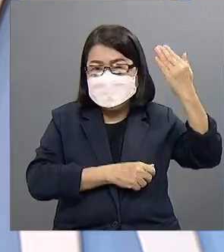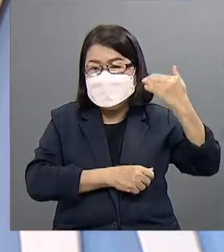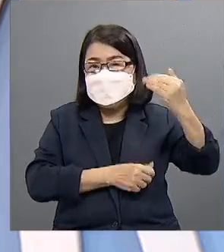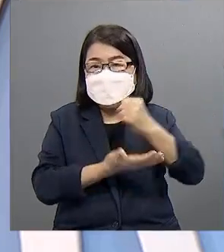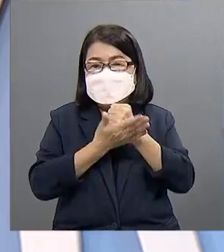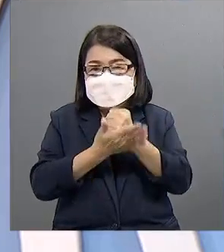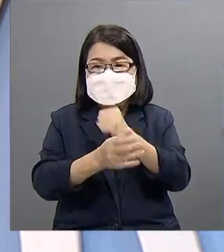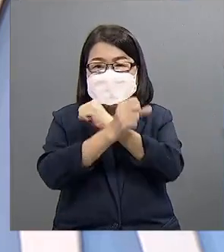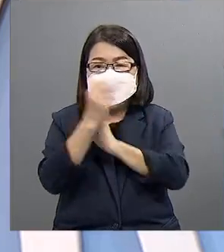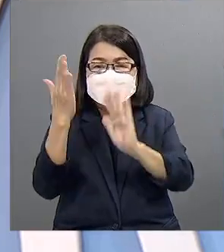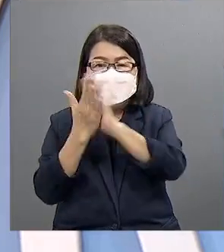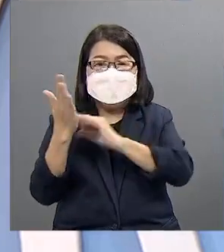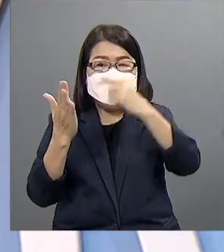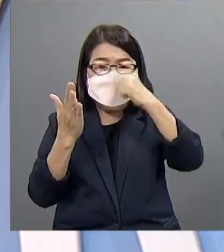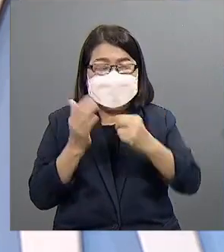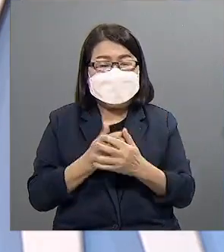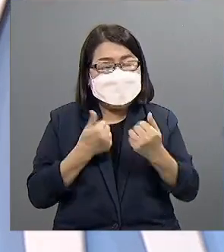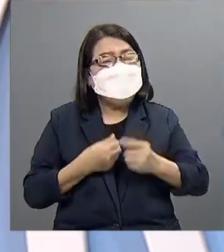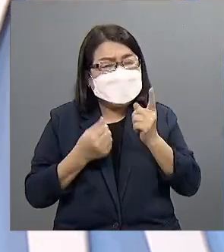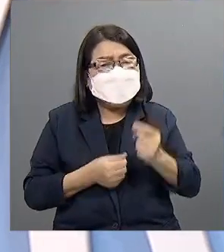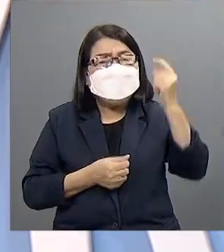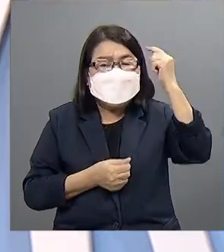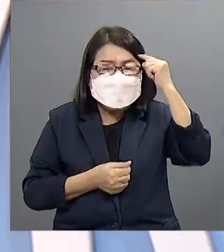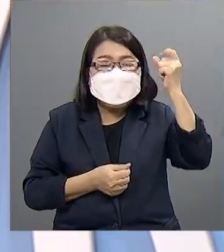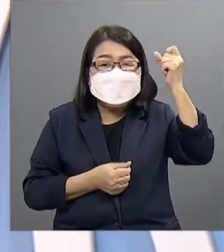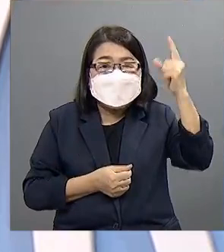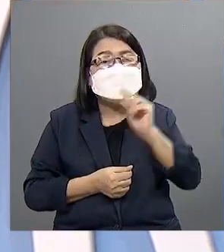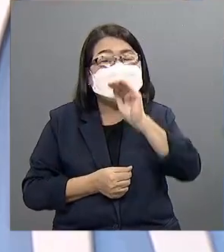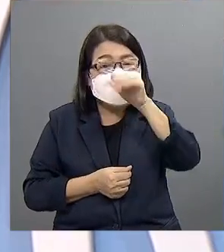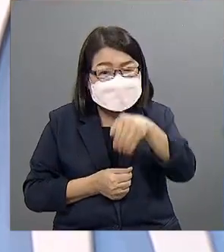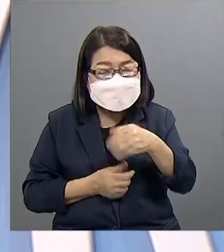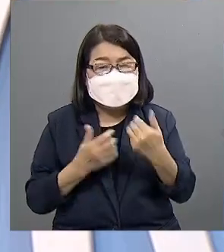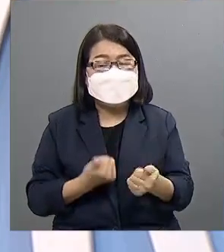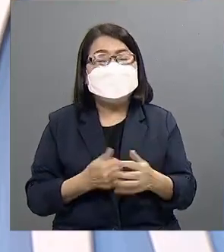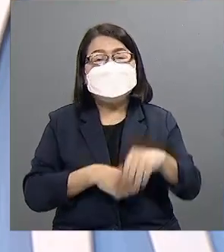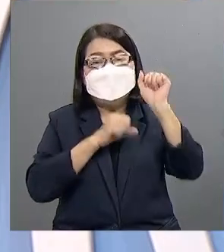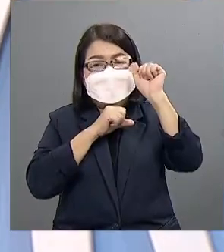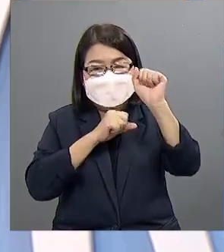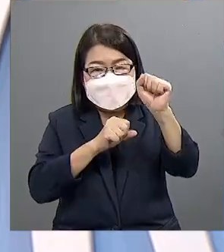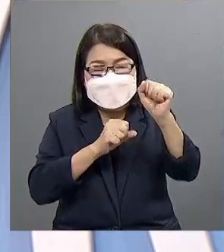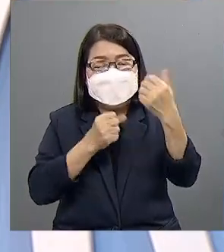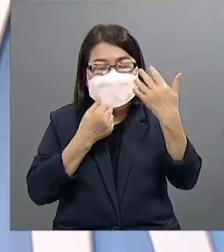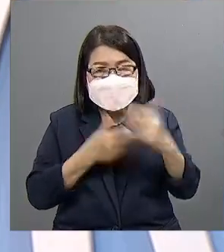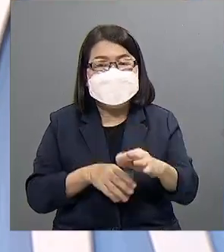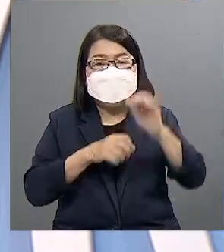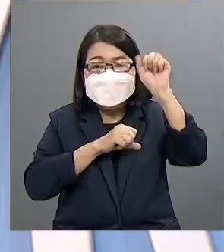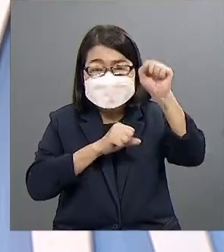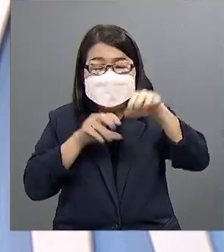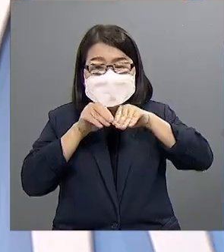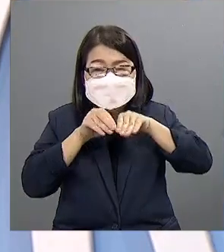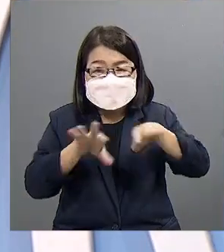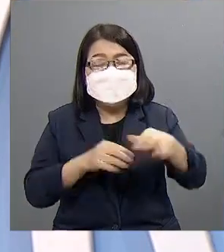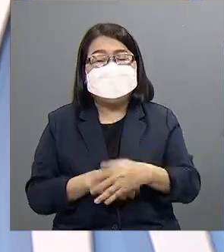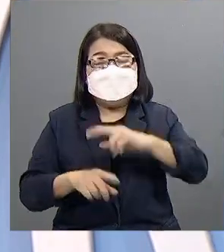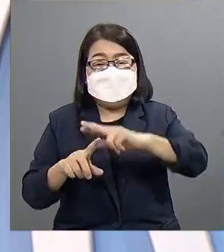ได้ตระหนักถึงความสําคัญของช้างไทยจึงได้มีการประกาศในพระราชกิจจานุเบกษากําหนดให้ทุกวันที่13มีนาคมของ